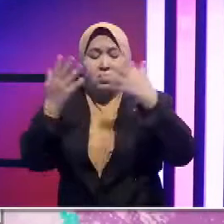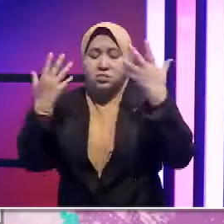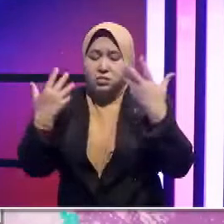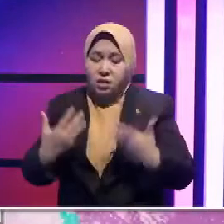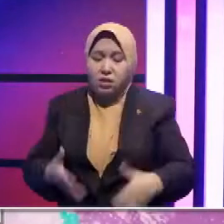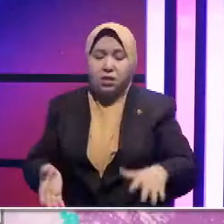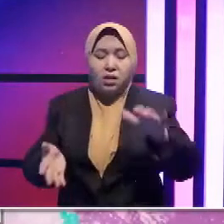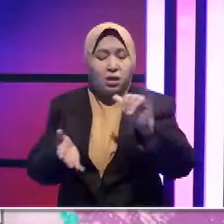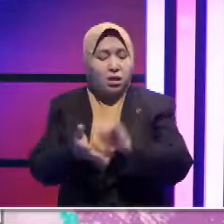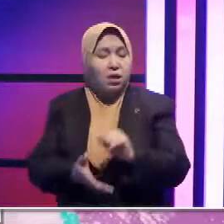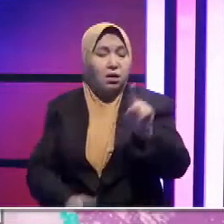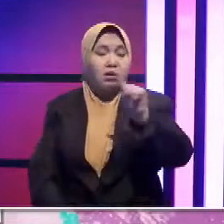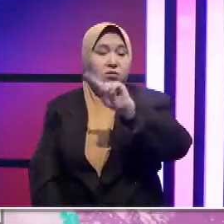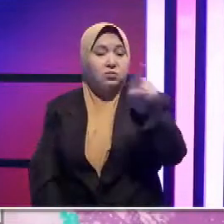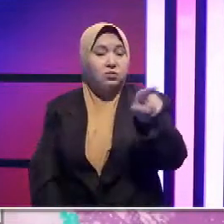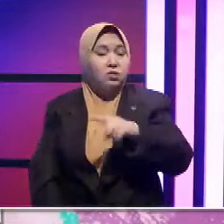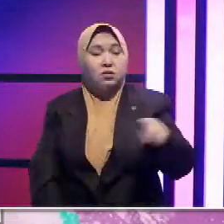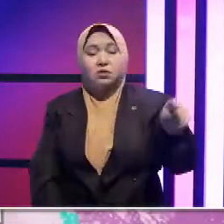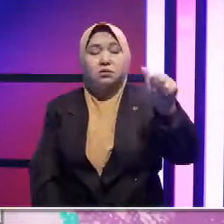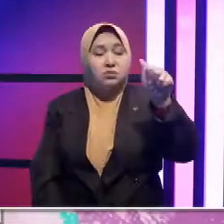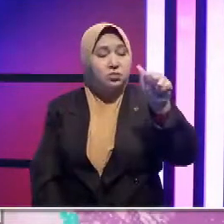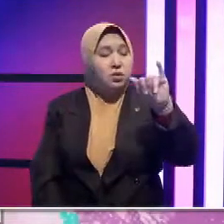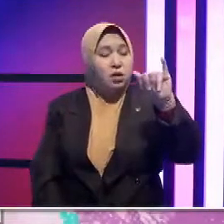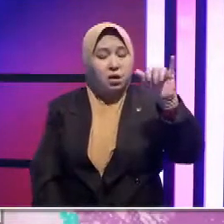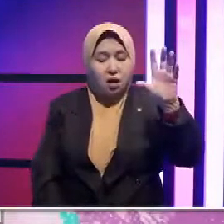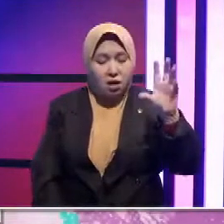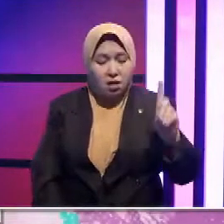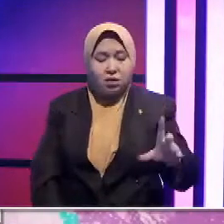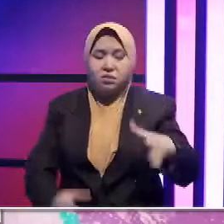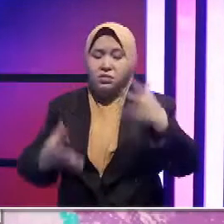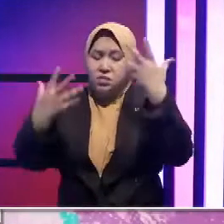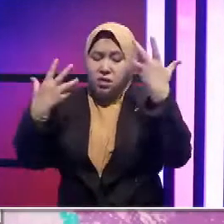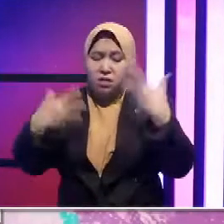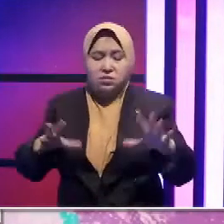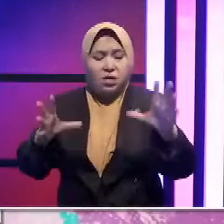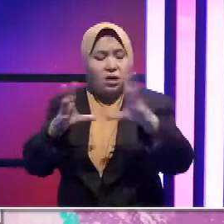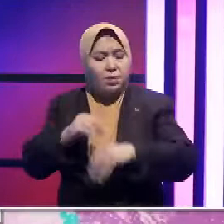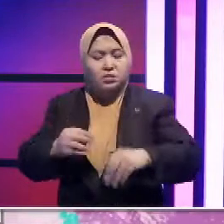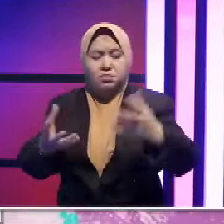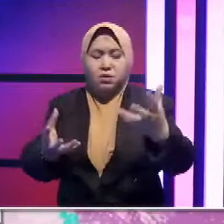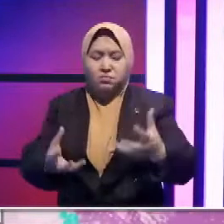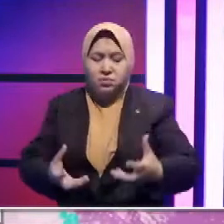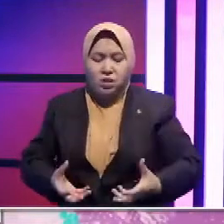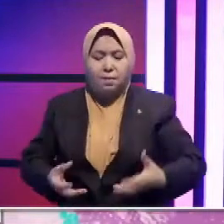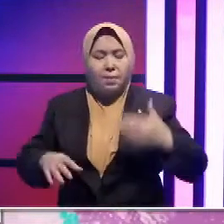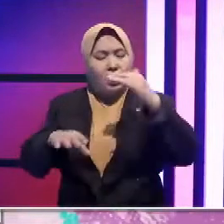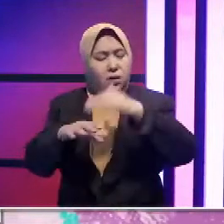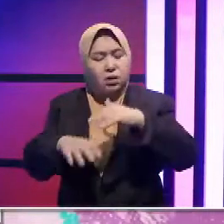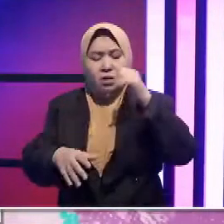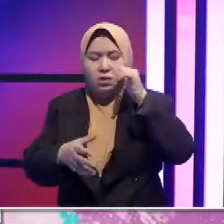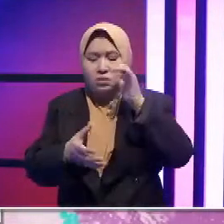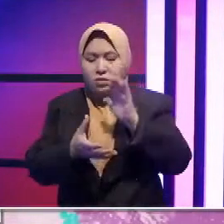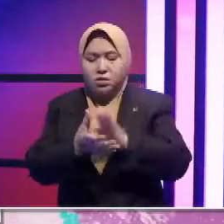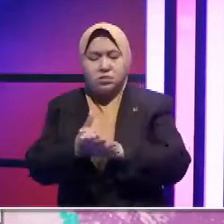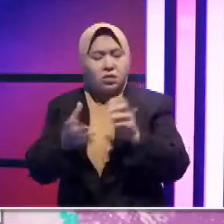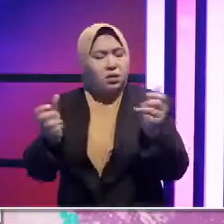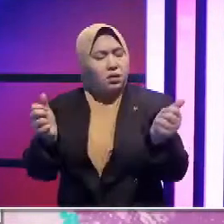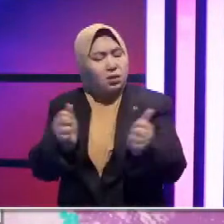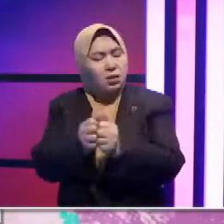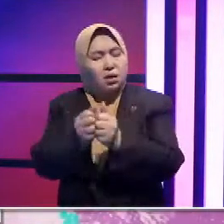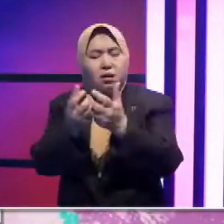زوجناكها لكي لا يكون على المؤمنين حرج